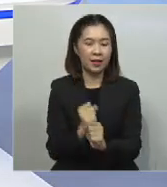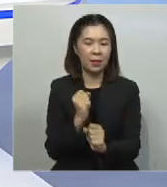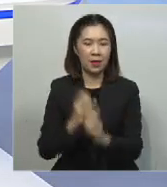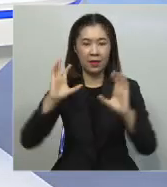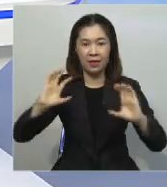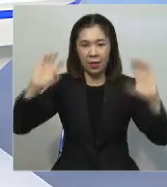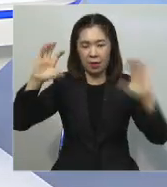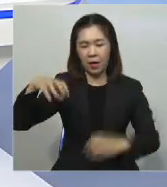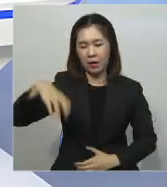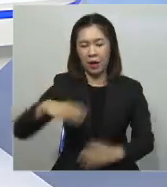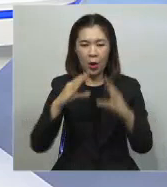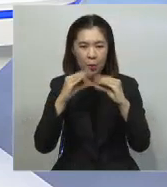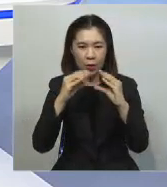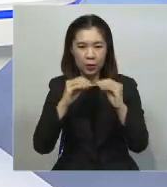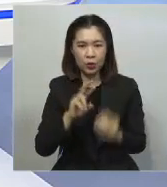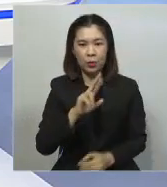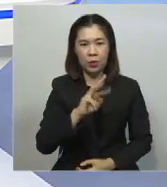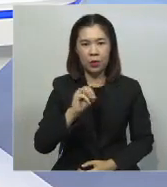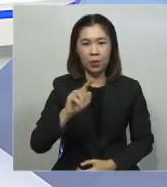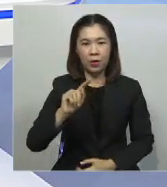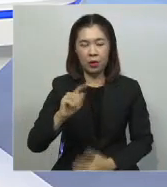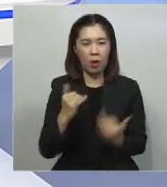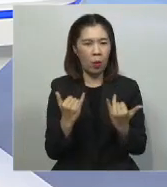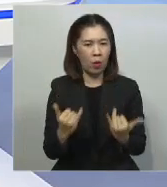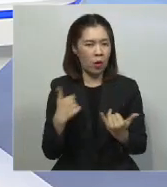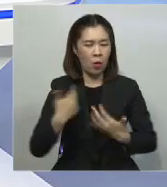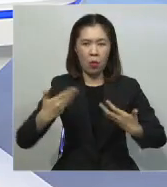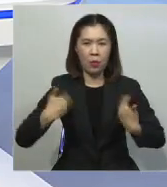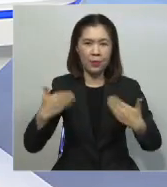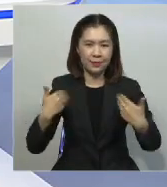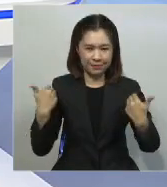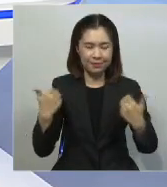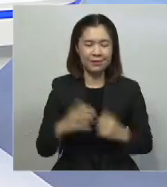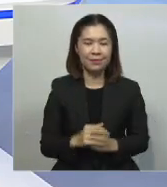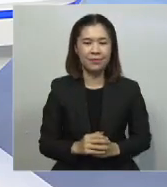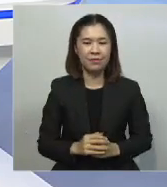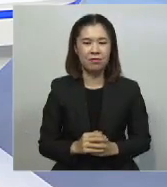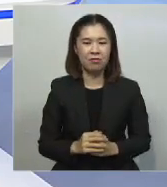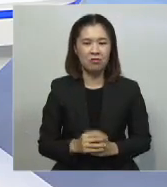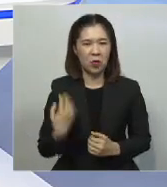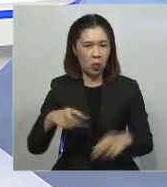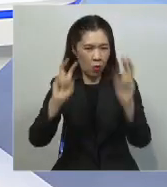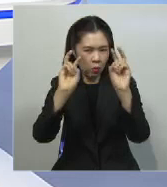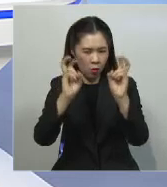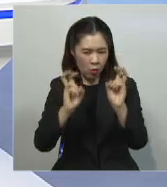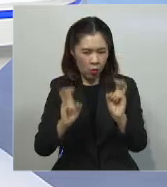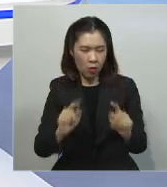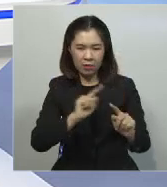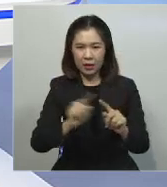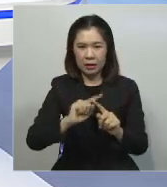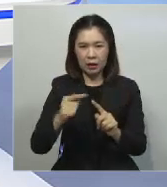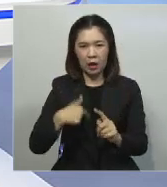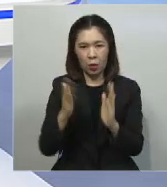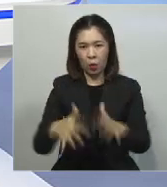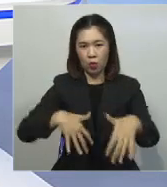าลมีการประชุมคณะรัฐมนตรีปรากฏว่าวันนี้เรียกว่าคึกคักเป็นพิเศษ ใช่ค่ะเพราะว่าประเด็นร้อนที่หลายๆคนจับตา